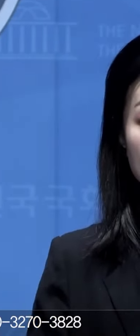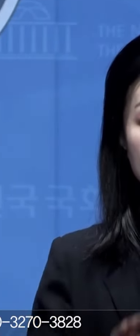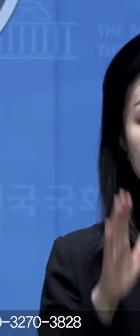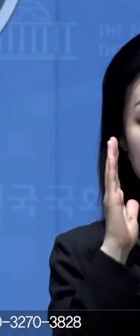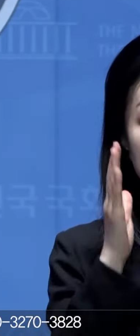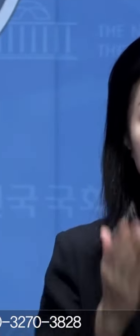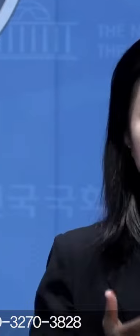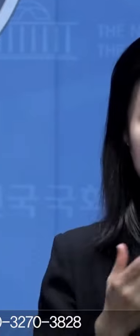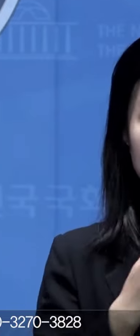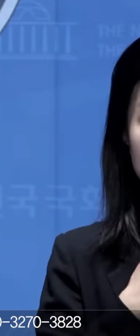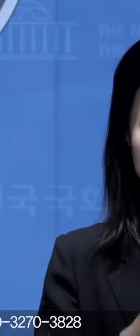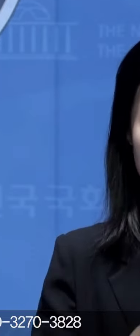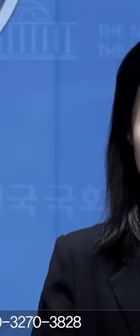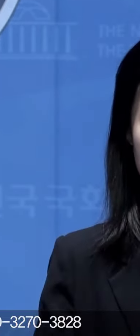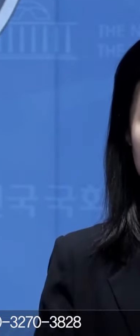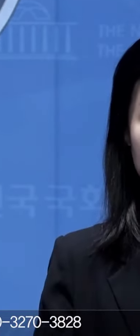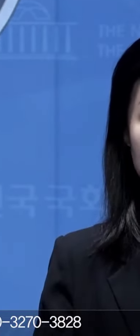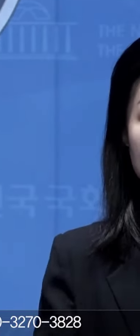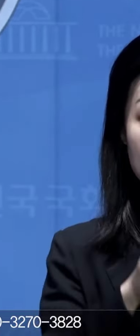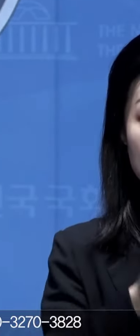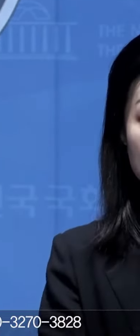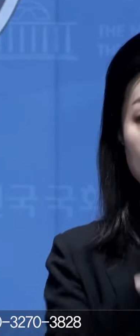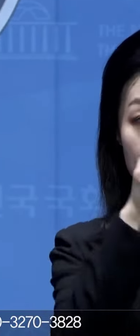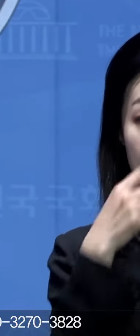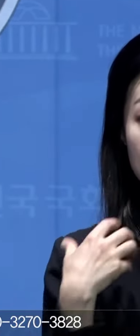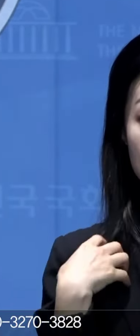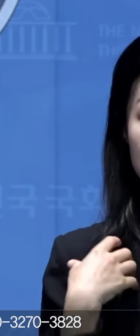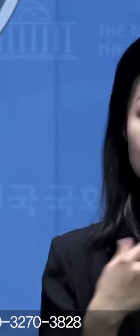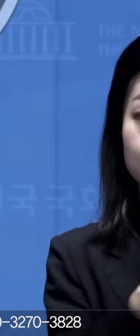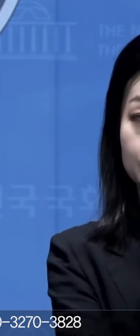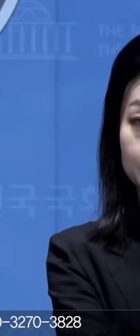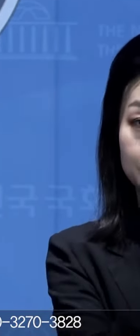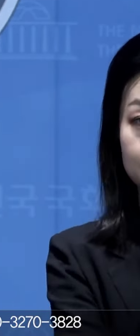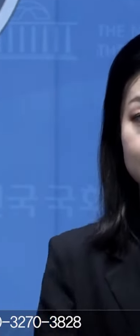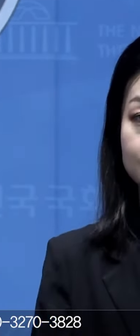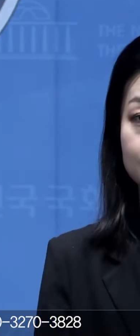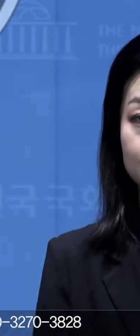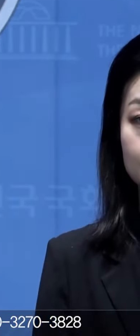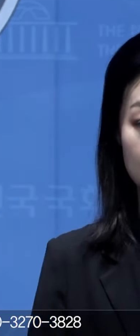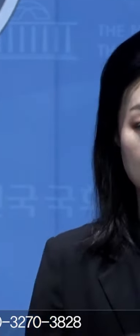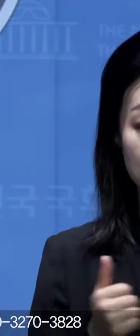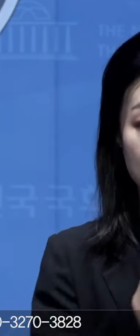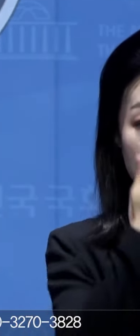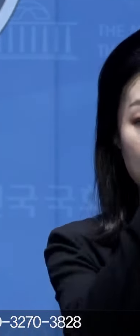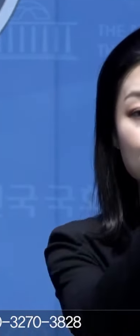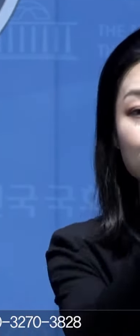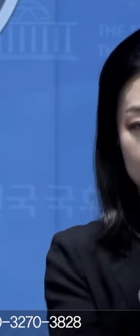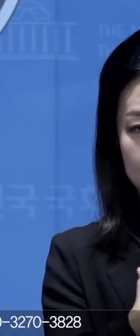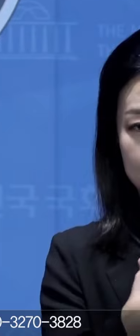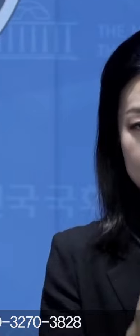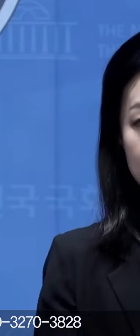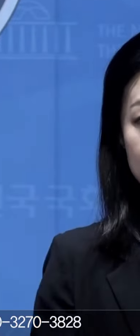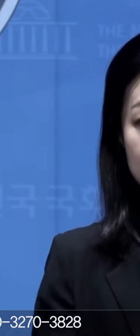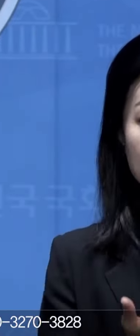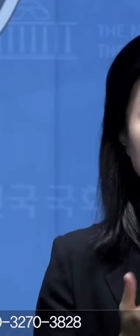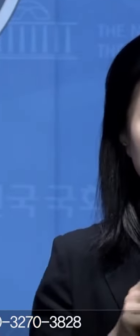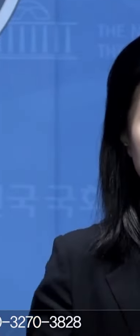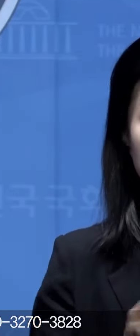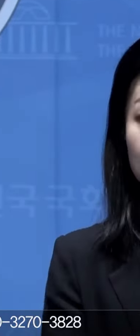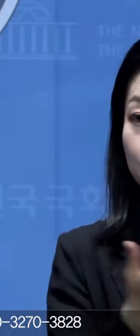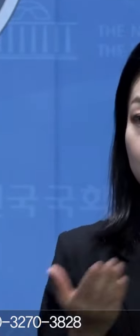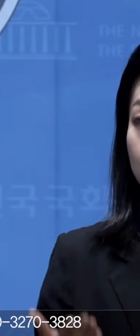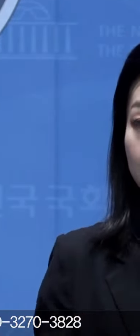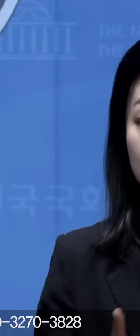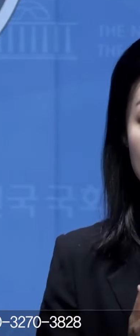오늘 어 윤성열 정부의 도를 넘는 어 국회 무시 사태에 대해서 국민들께